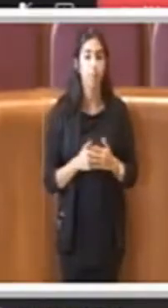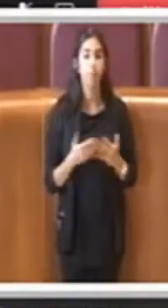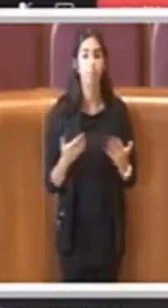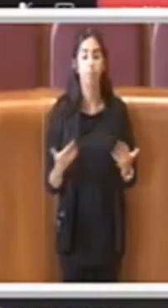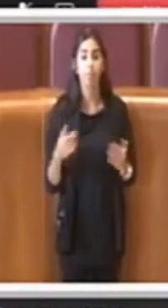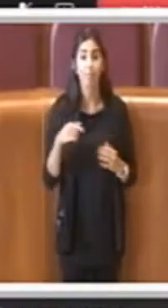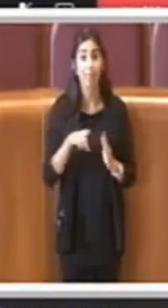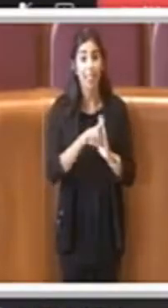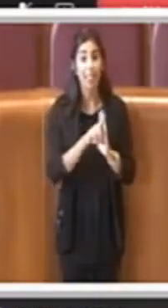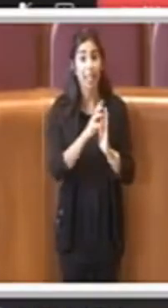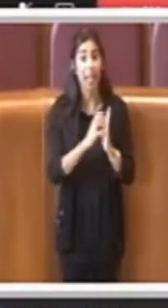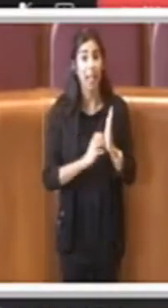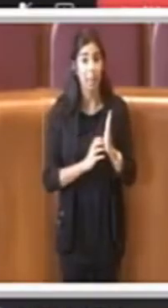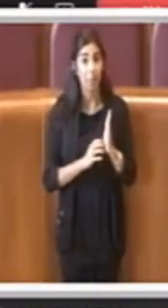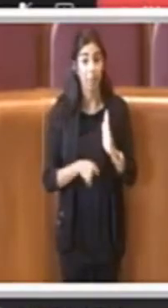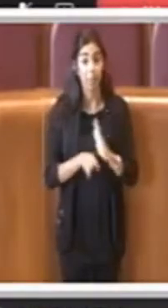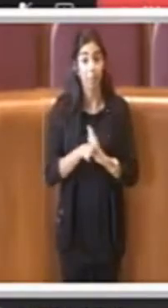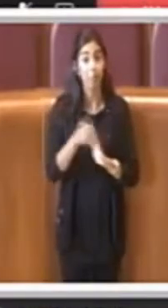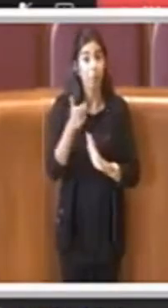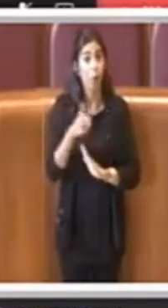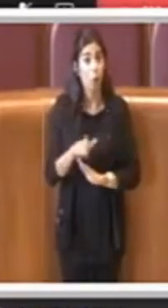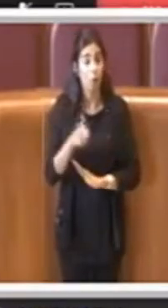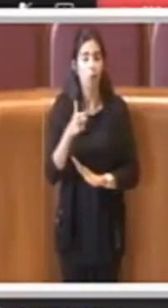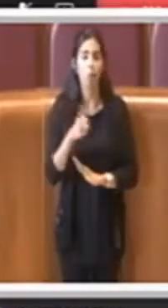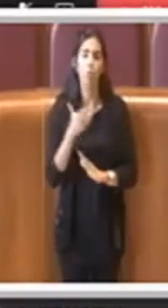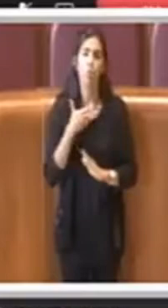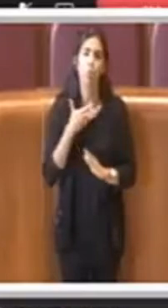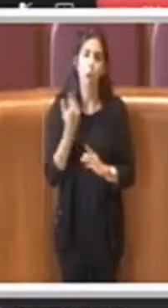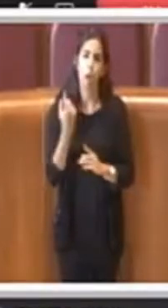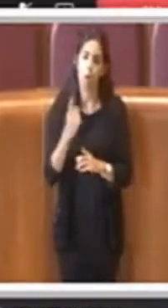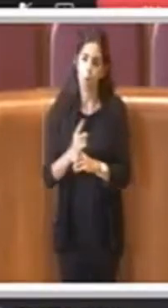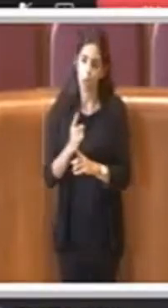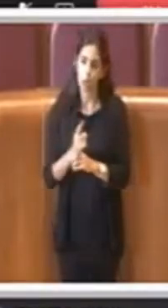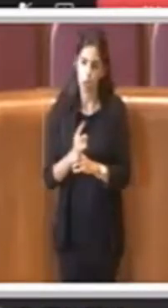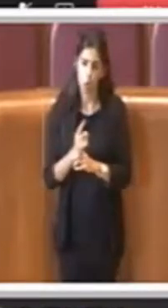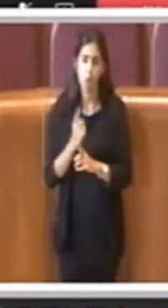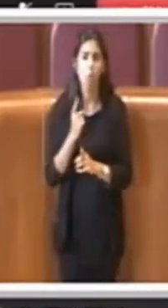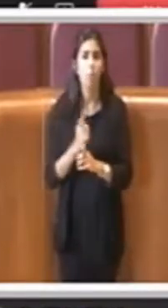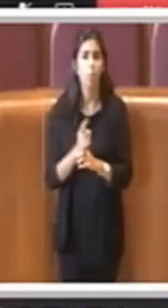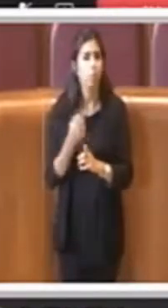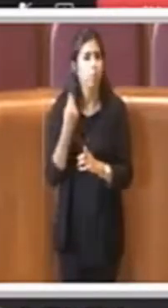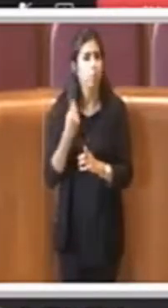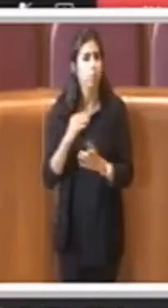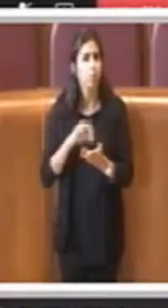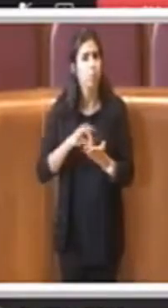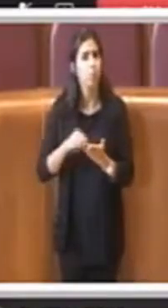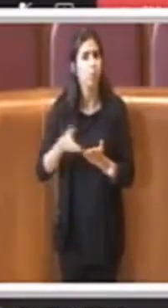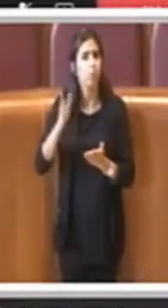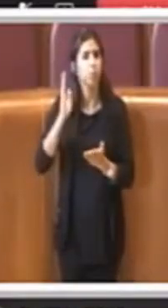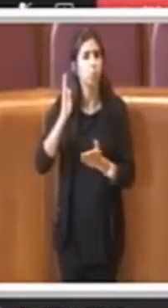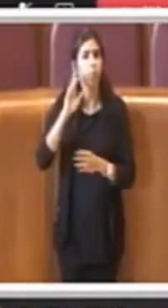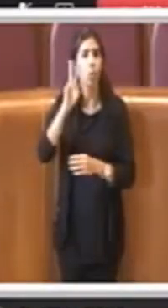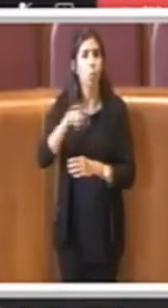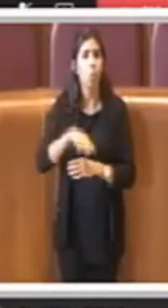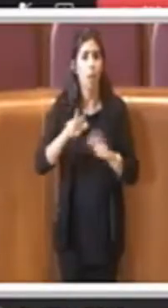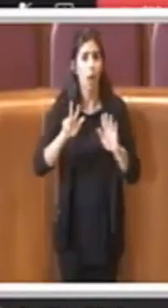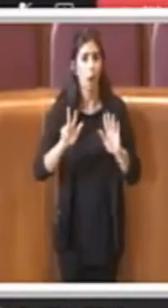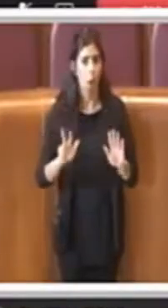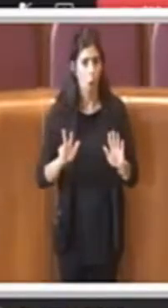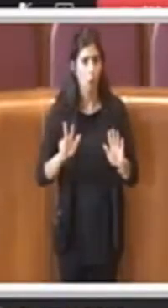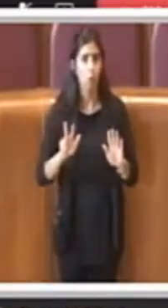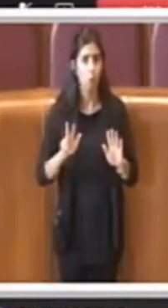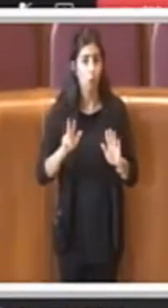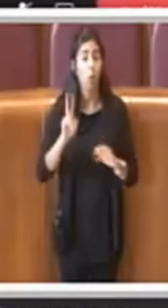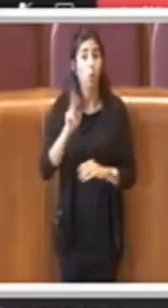nasce da un fabbisogno che è datato 2008. Nel 2008 con un decreto,